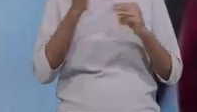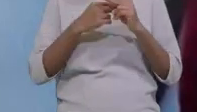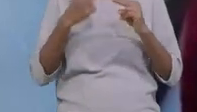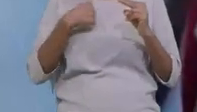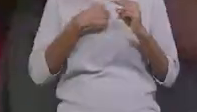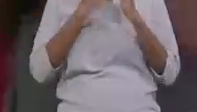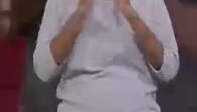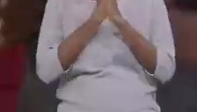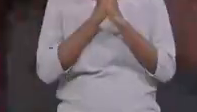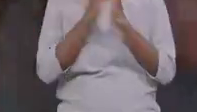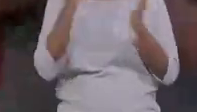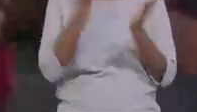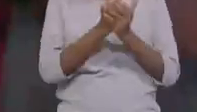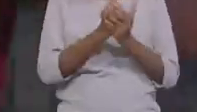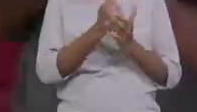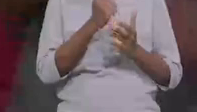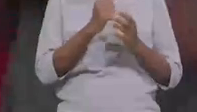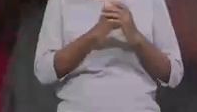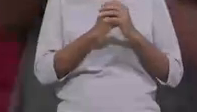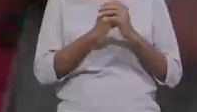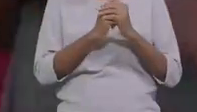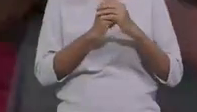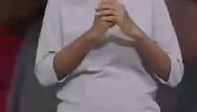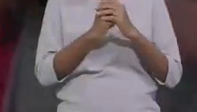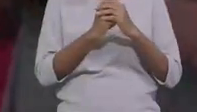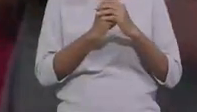Au nom de Jésus, nous prions.